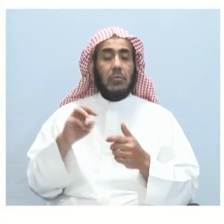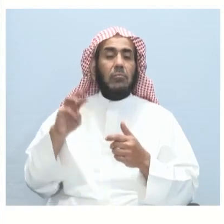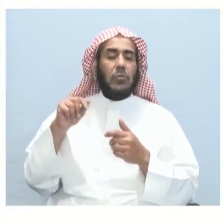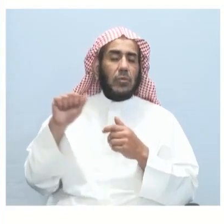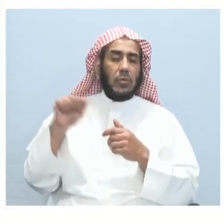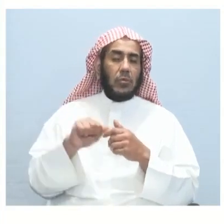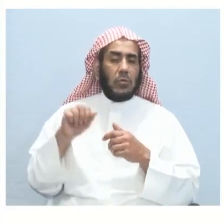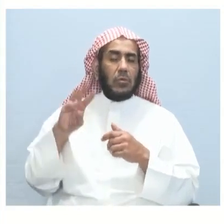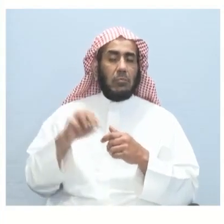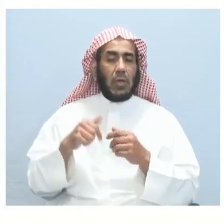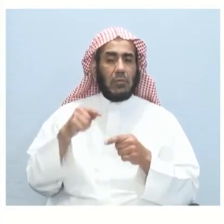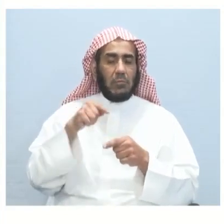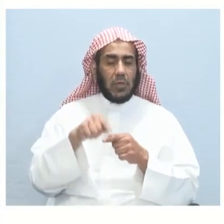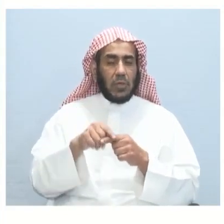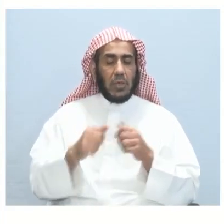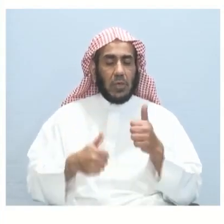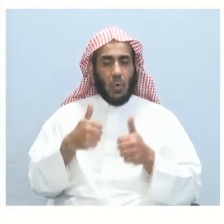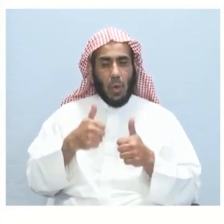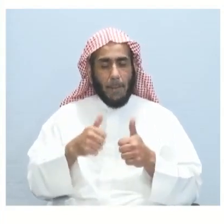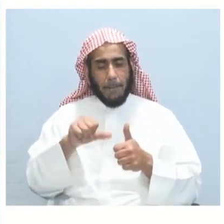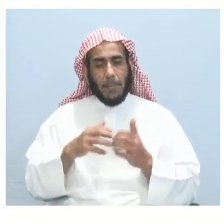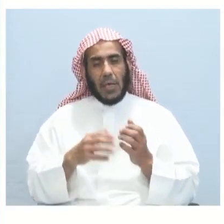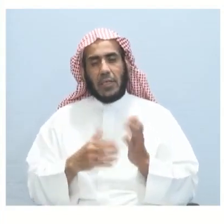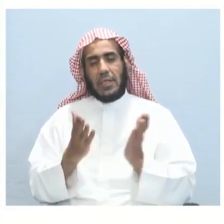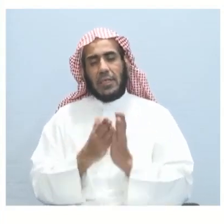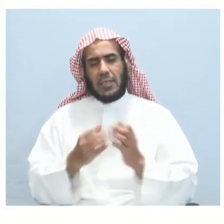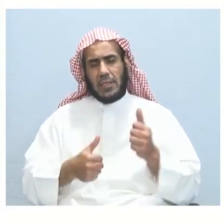ارت نصل الى تقويم الدرس